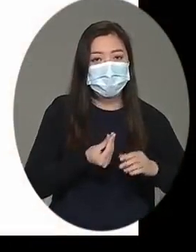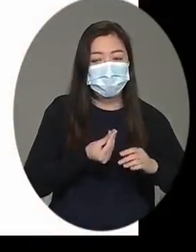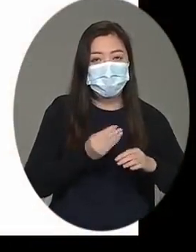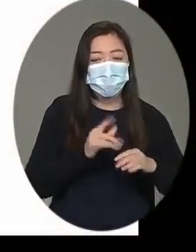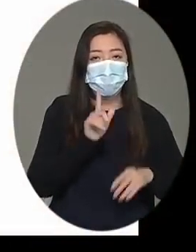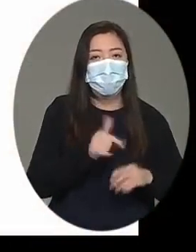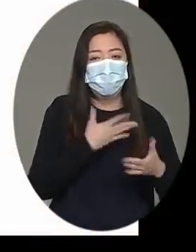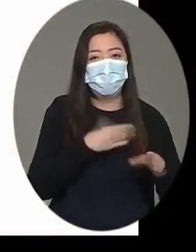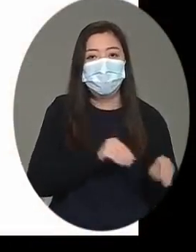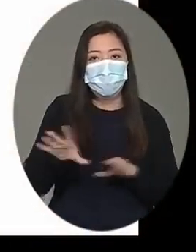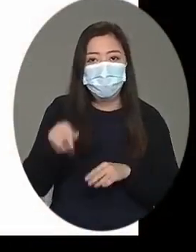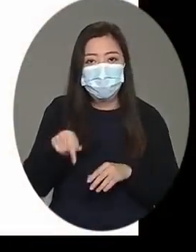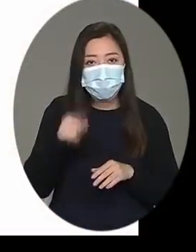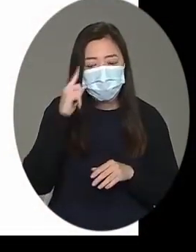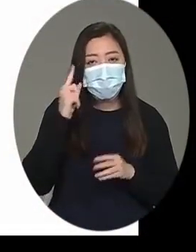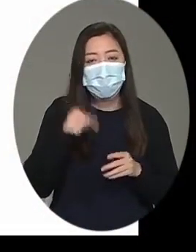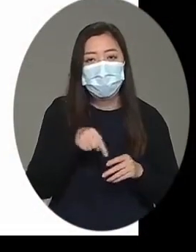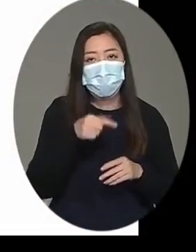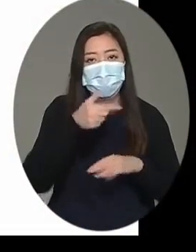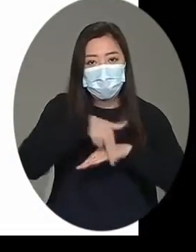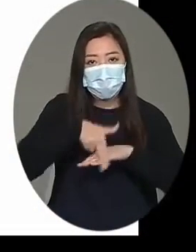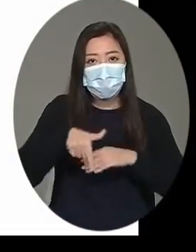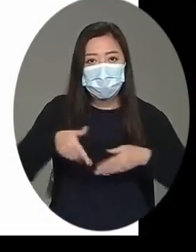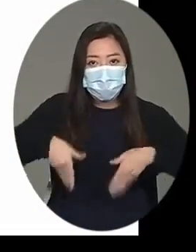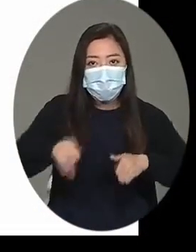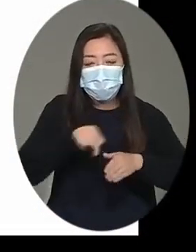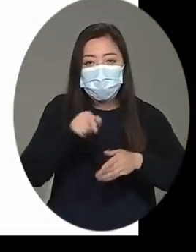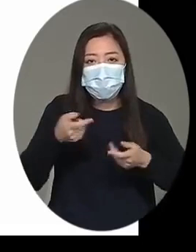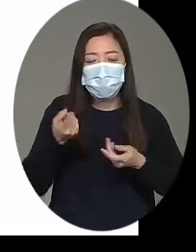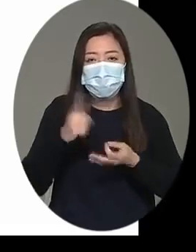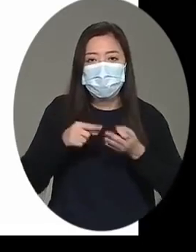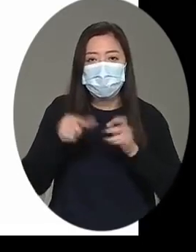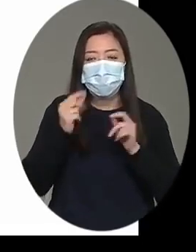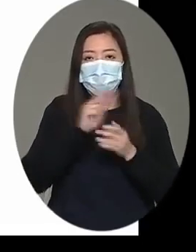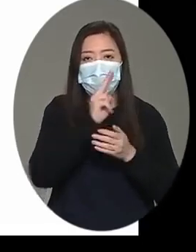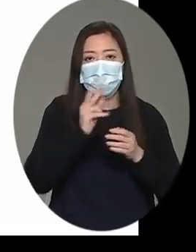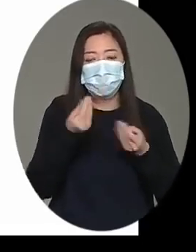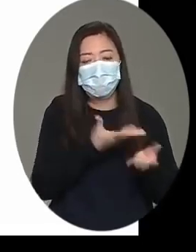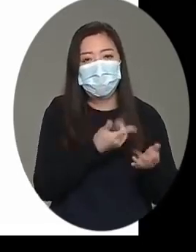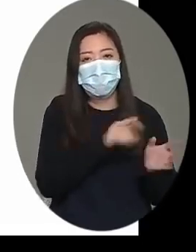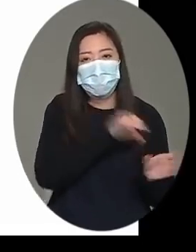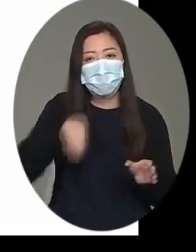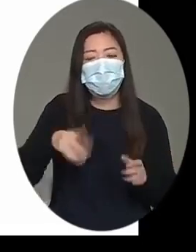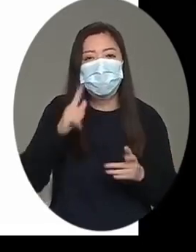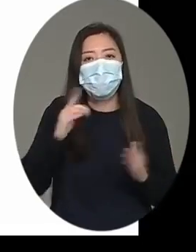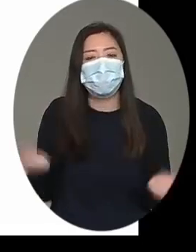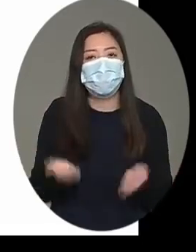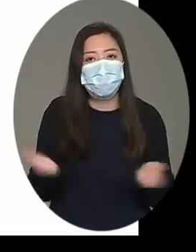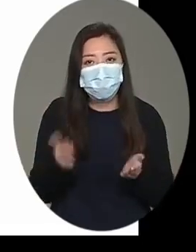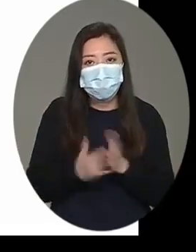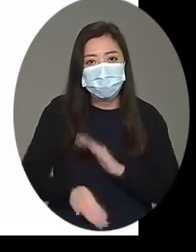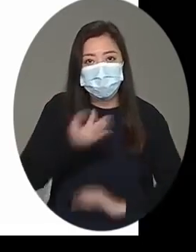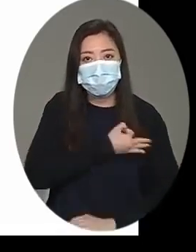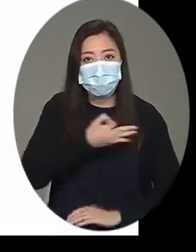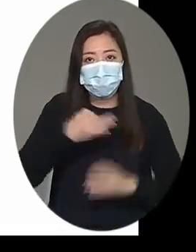市的市议会就计划将大使馆新址的周边街道改名来迎接大使馆。上星期三，市议会